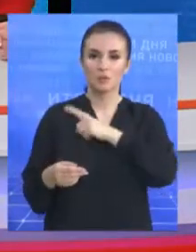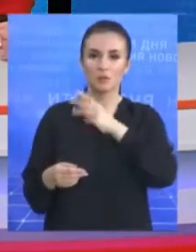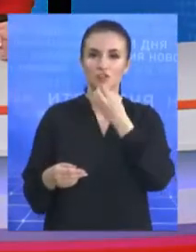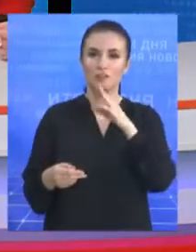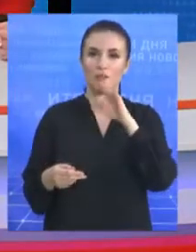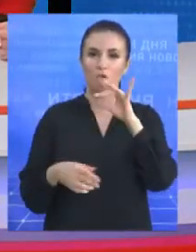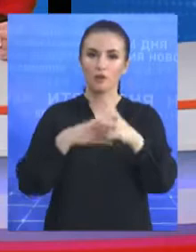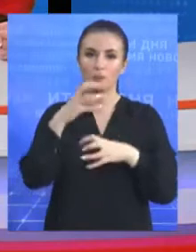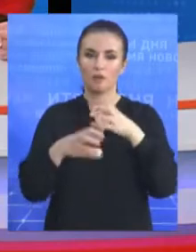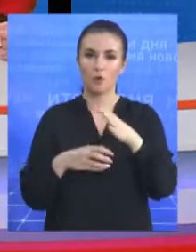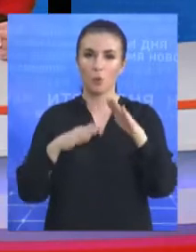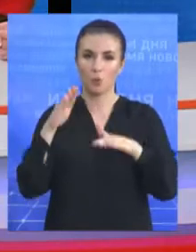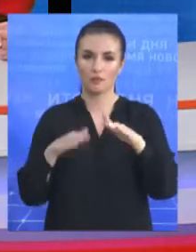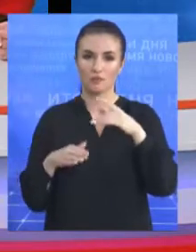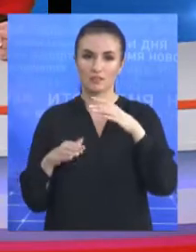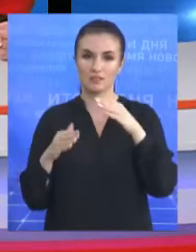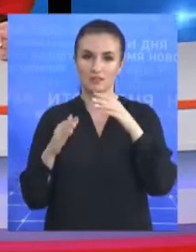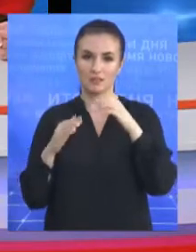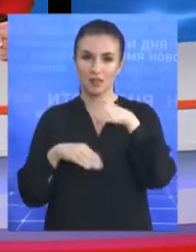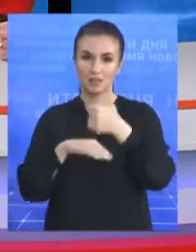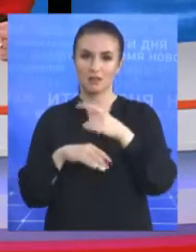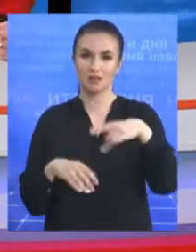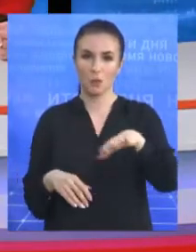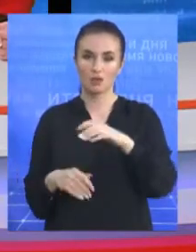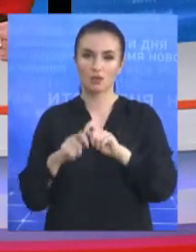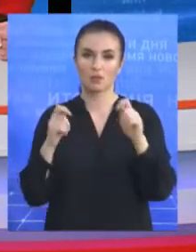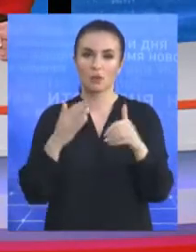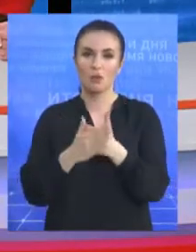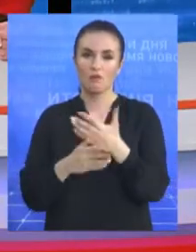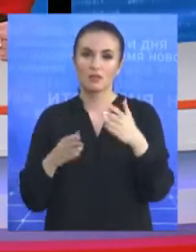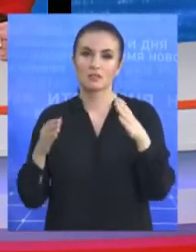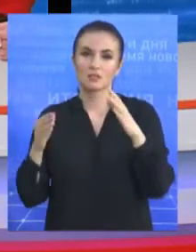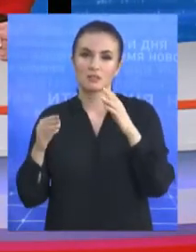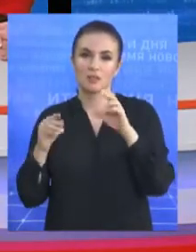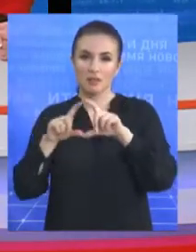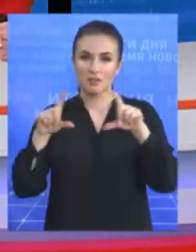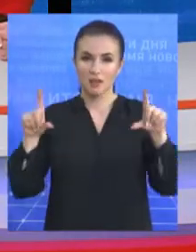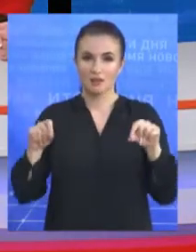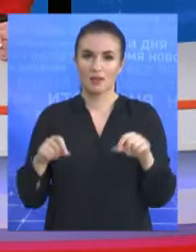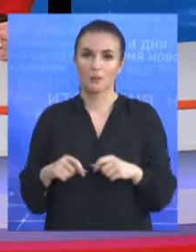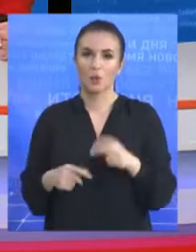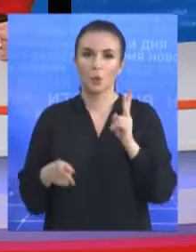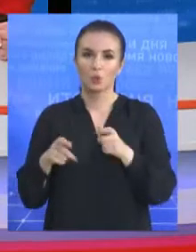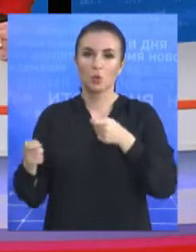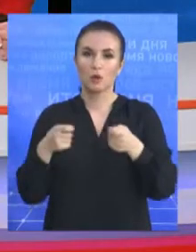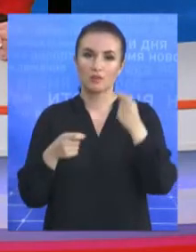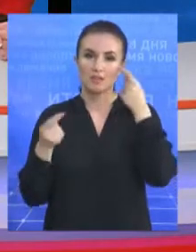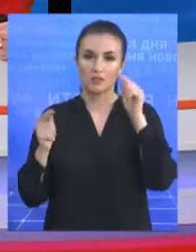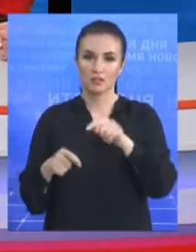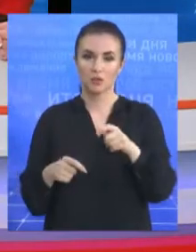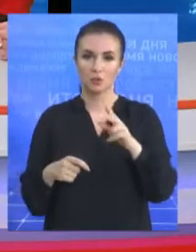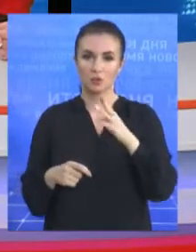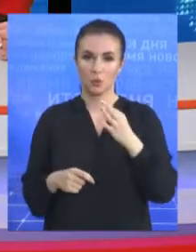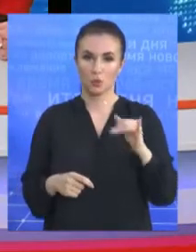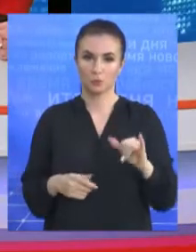шеф-повара мирового уровня. В столице региона открылось новое заведение. Кухней руководит победитель известного кулинарного шоу. Егор